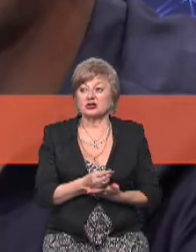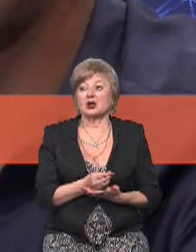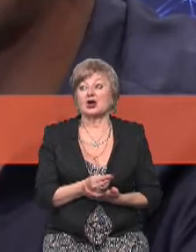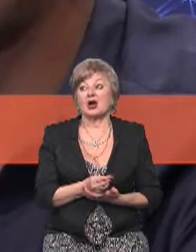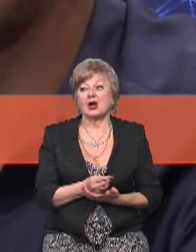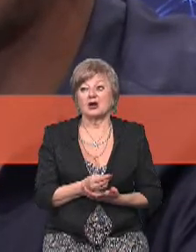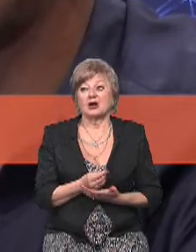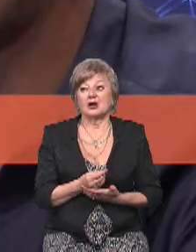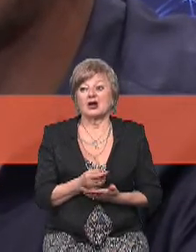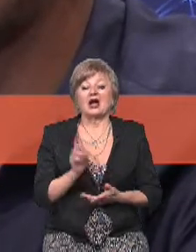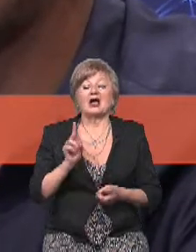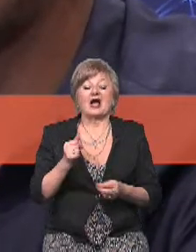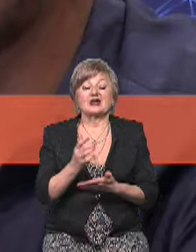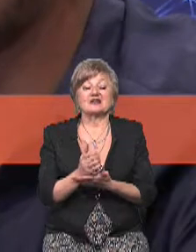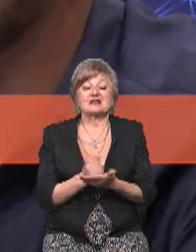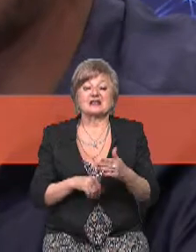застава.